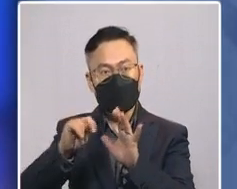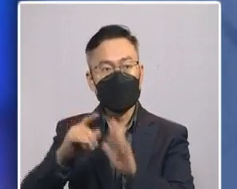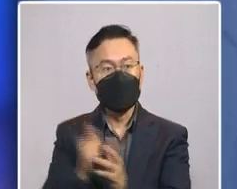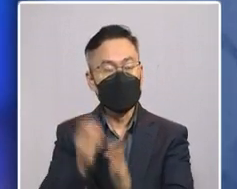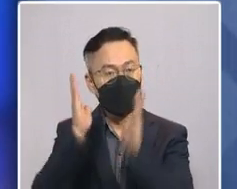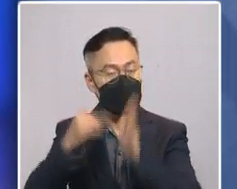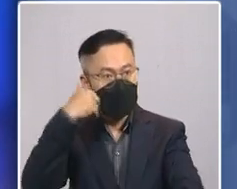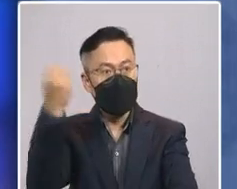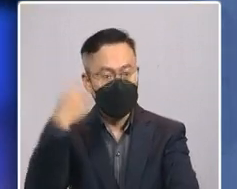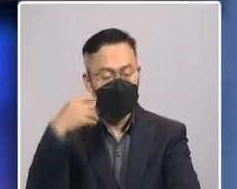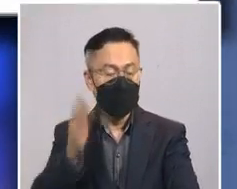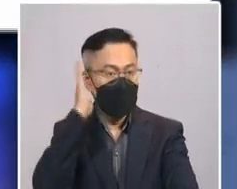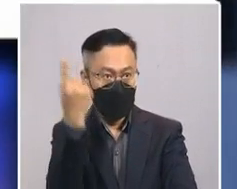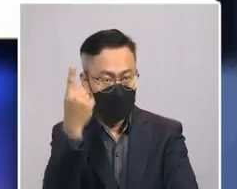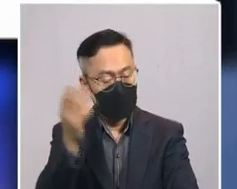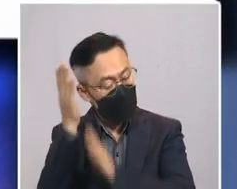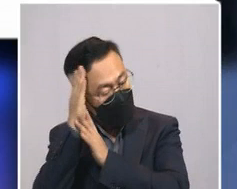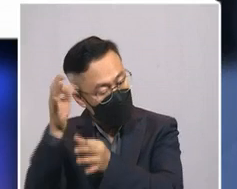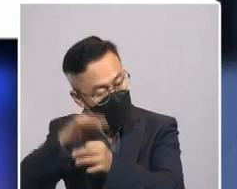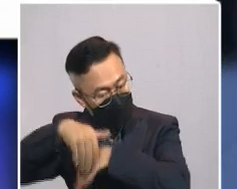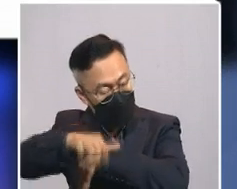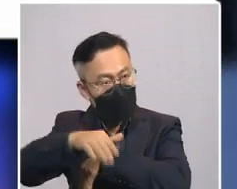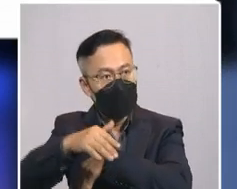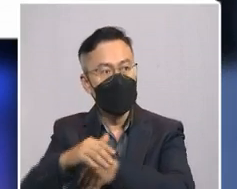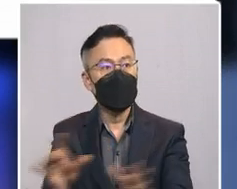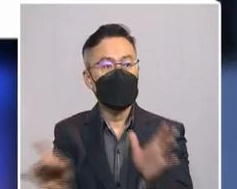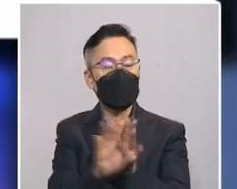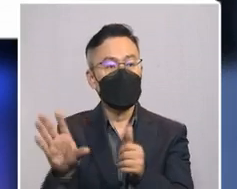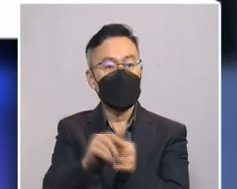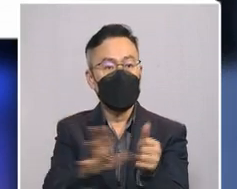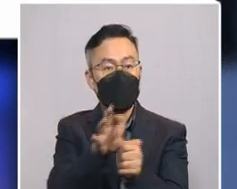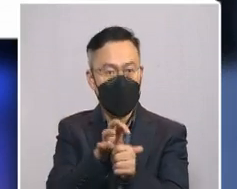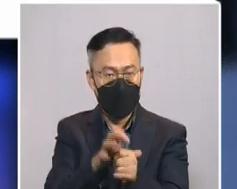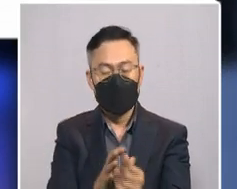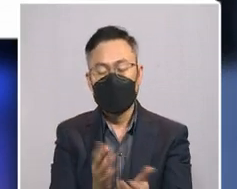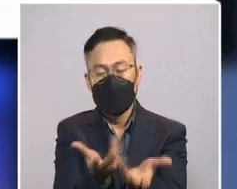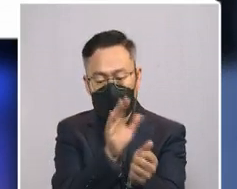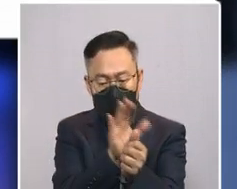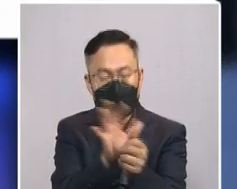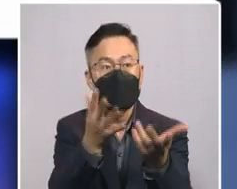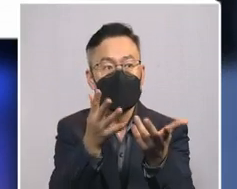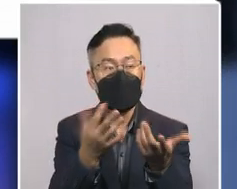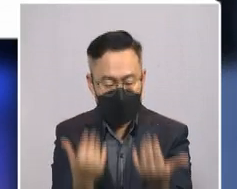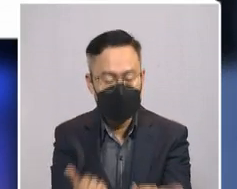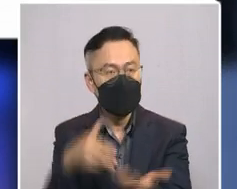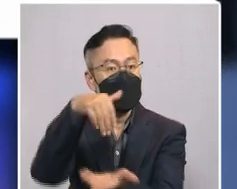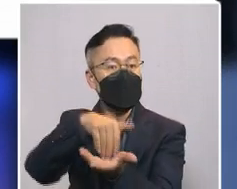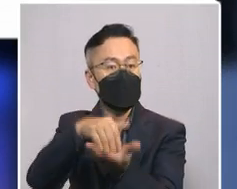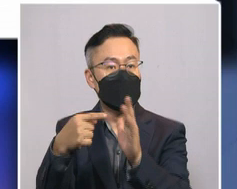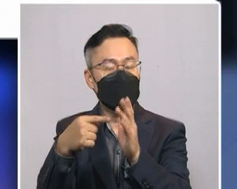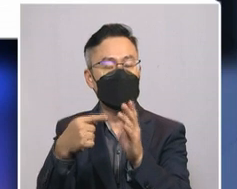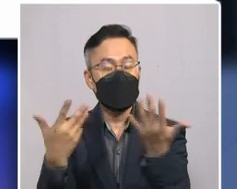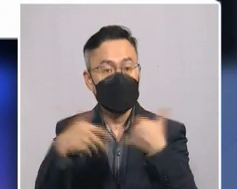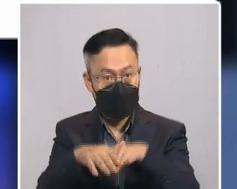คารแล้วก็ปรากฏว่าไปตรวจ ATK เรียบร้อยแล้วติดเชื้อจริงๆค่ะดังนั้นตอนนี้นะคะก็เลยพาไปนอนที่ศูนย์พักคอยเราต้องรอดคณะ